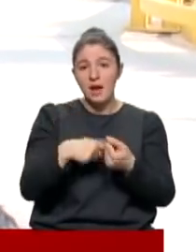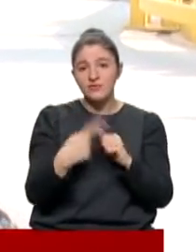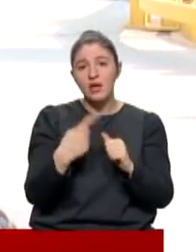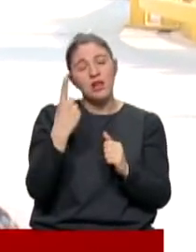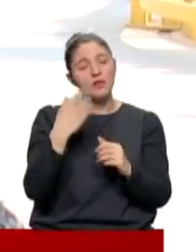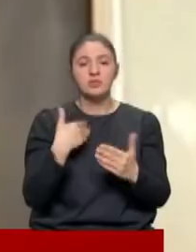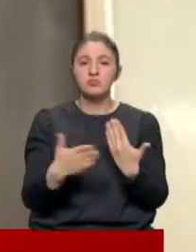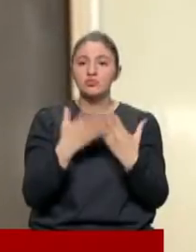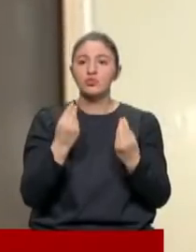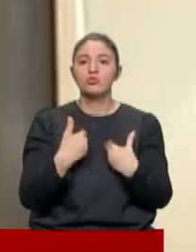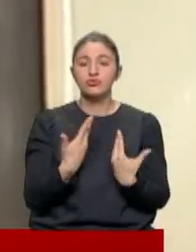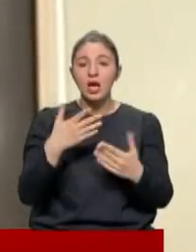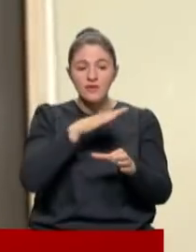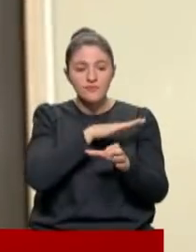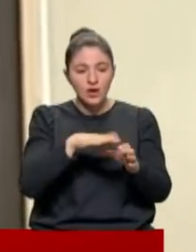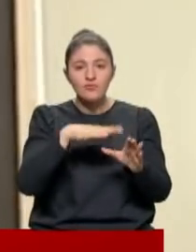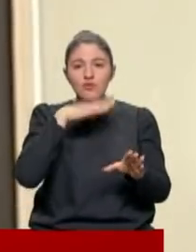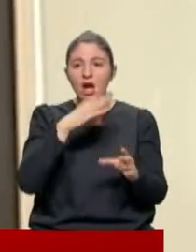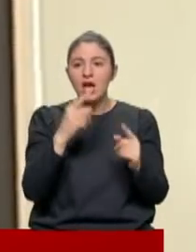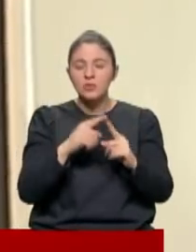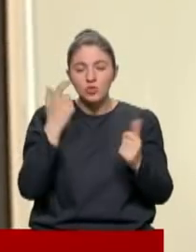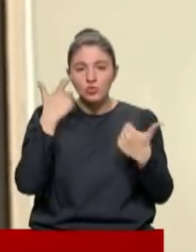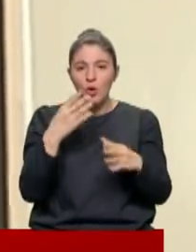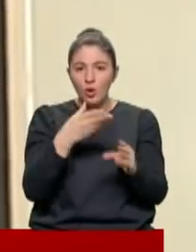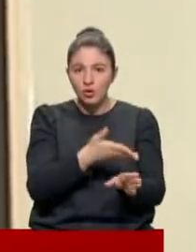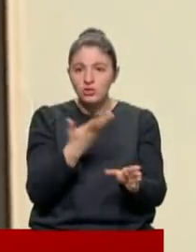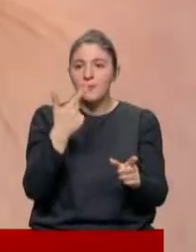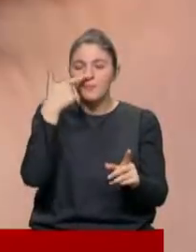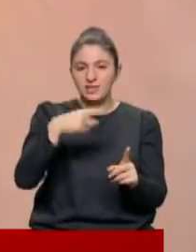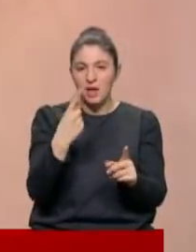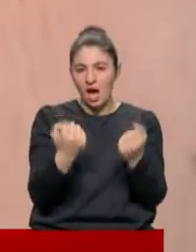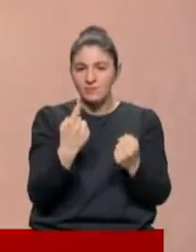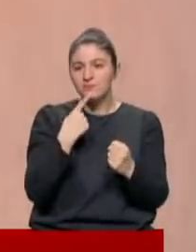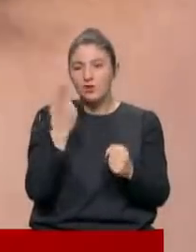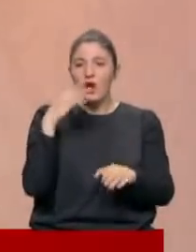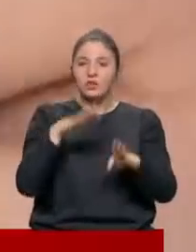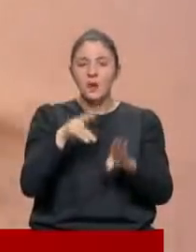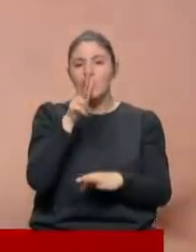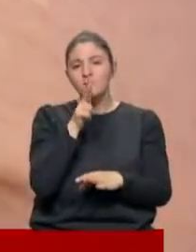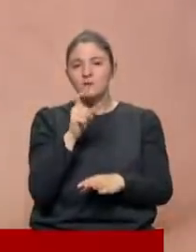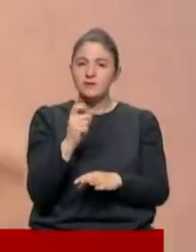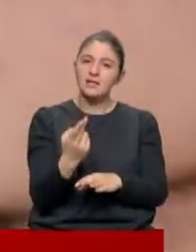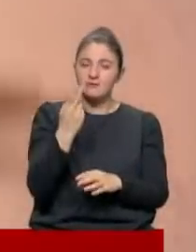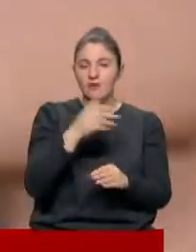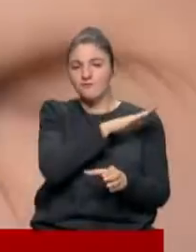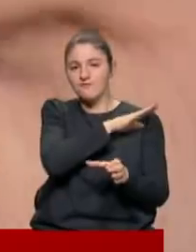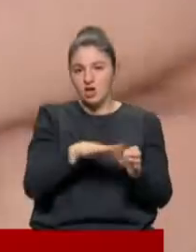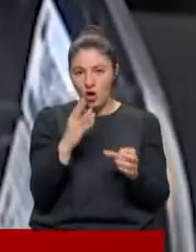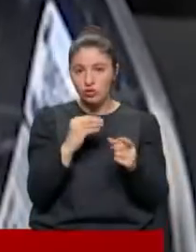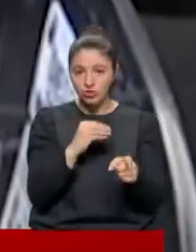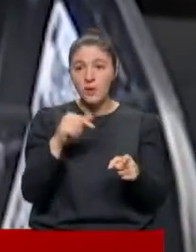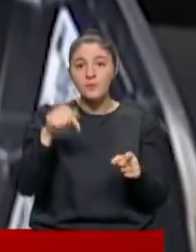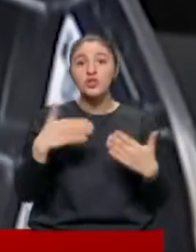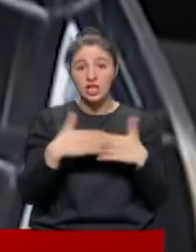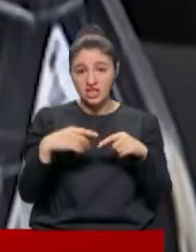Allah yardımcımız olsun. Depo hesabı daha da şaştı. Geçen yıl benzinli bir aracın deposu ortalama 397 liraya doluyordu.